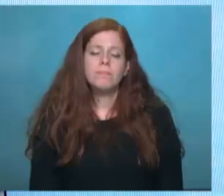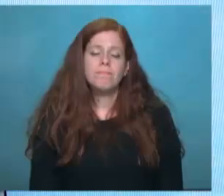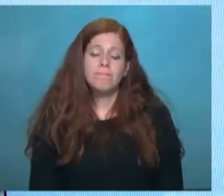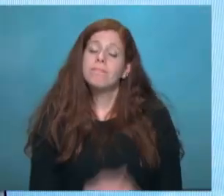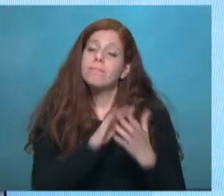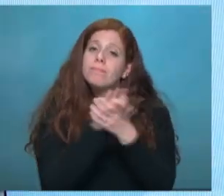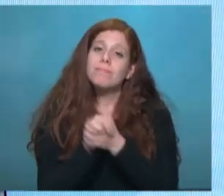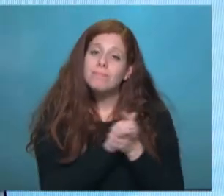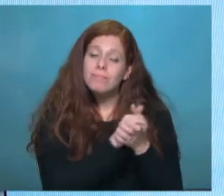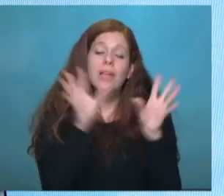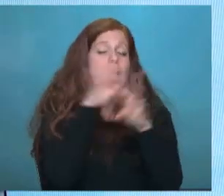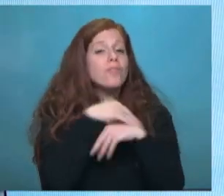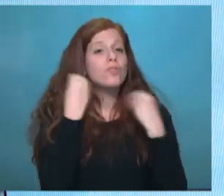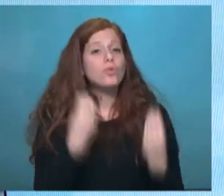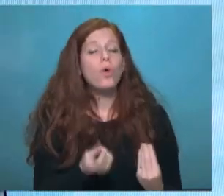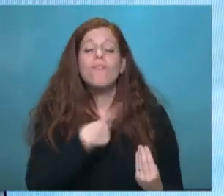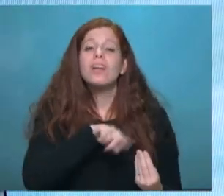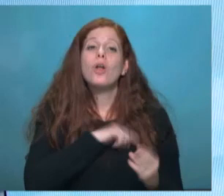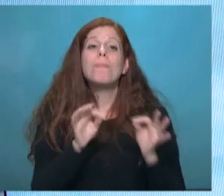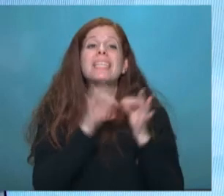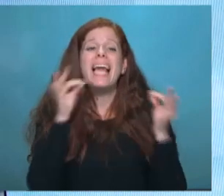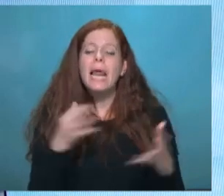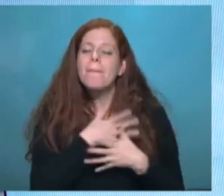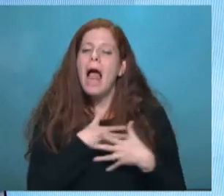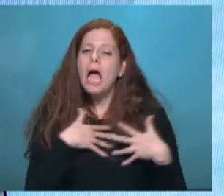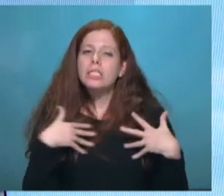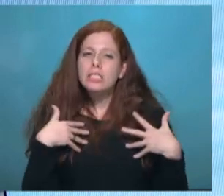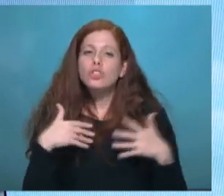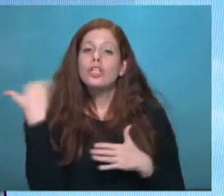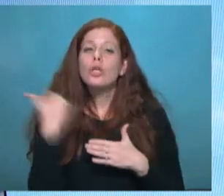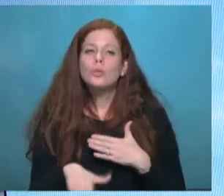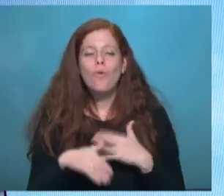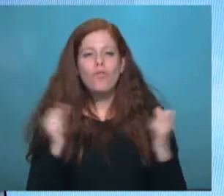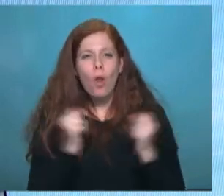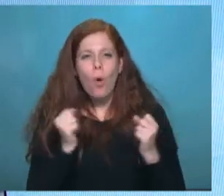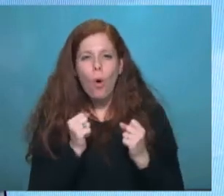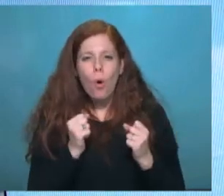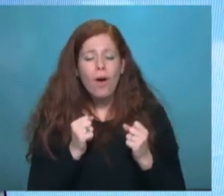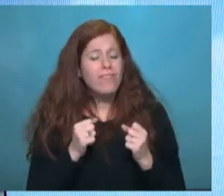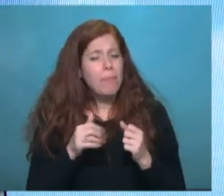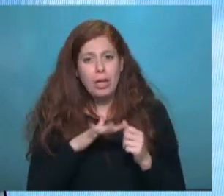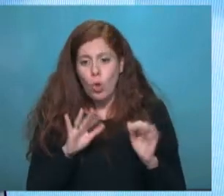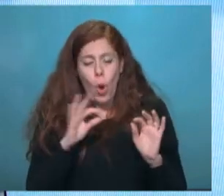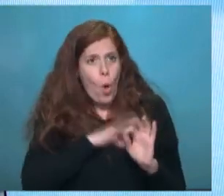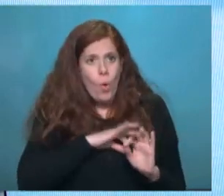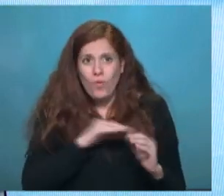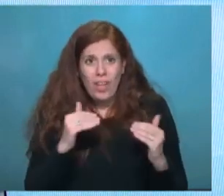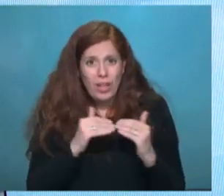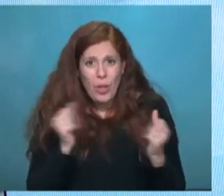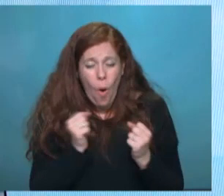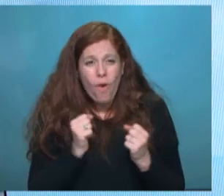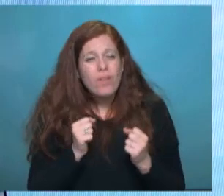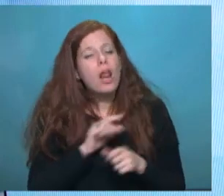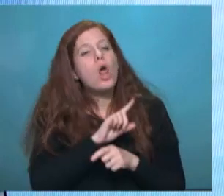שלום לכם וערב טוב. אנחנו מתחילים להרגיש את סופו של החורף. מערכת שבכלל לא אופיינית לחורף, אלא לעונת מעבר מגיעה